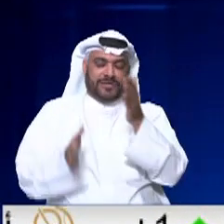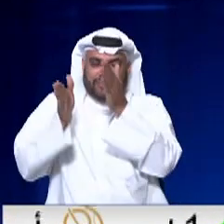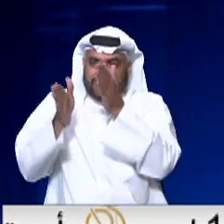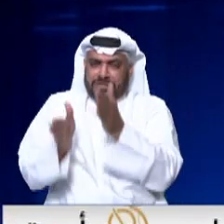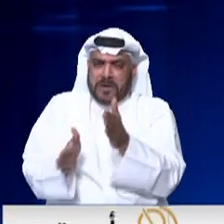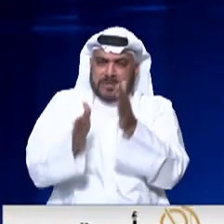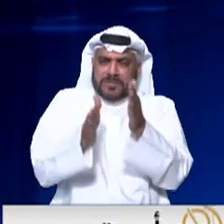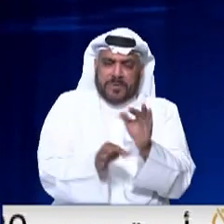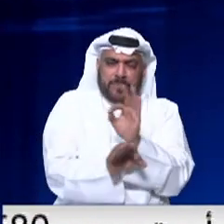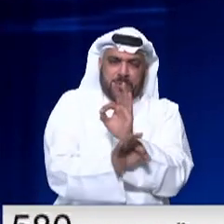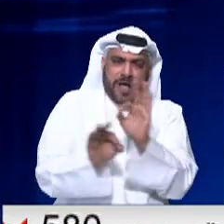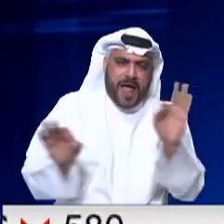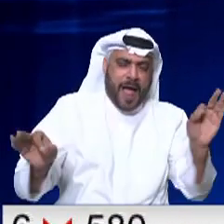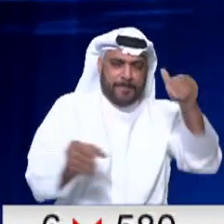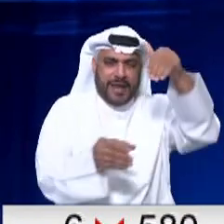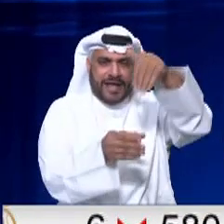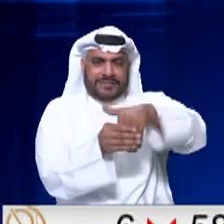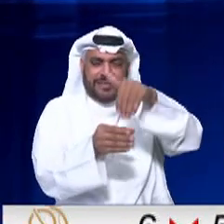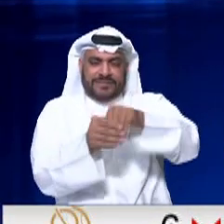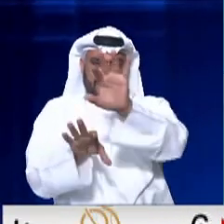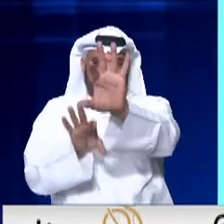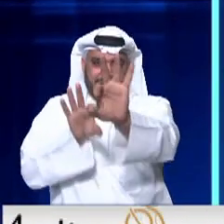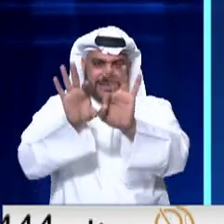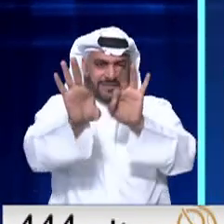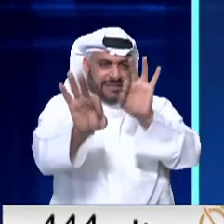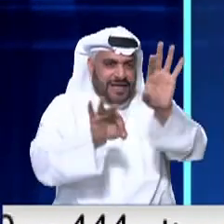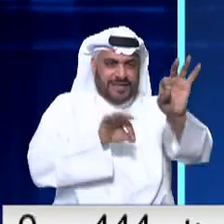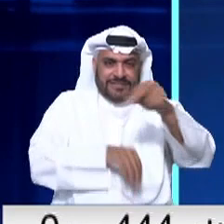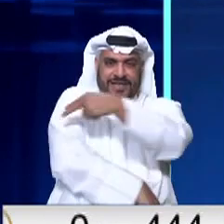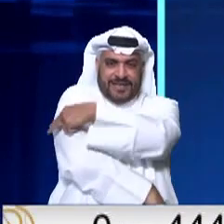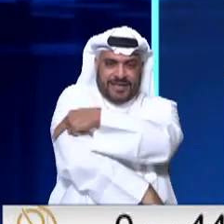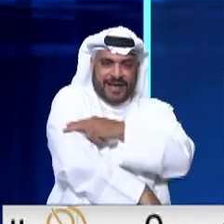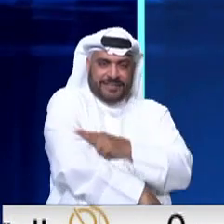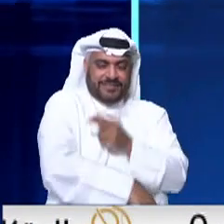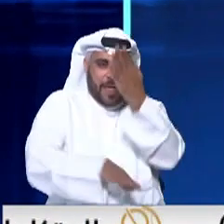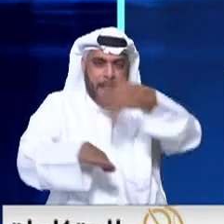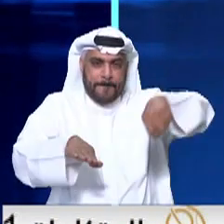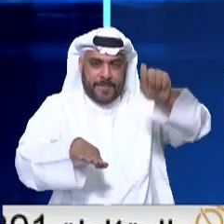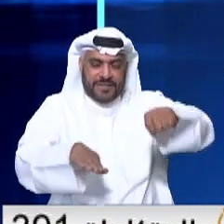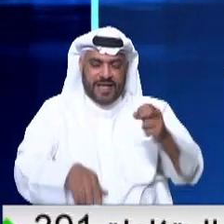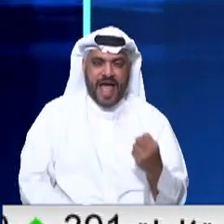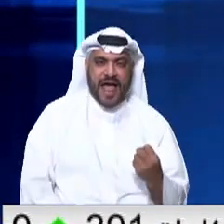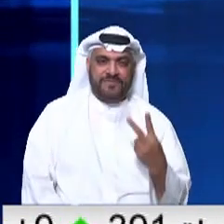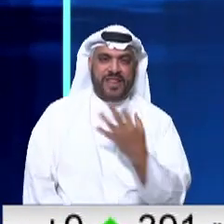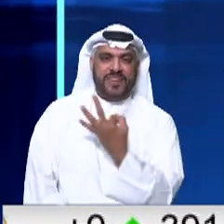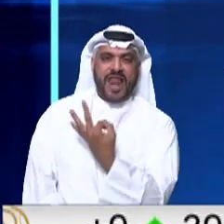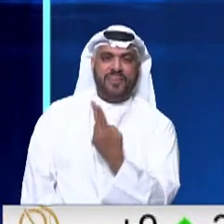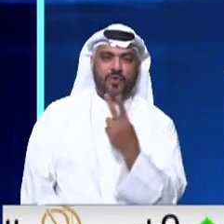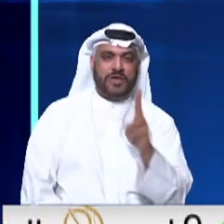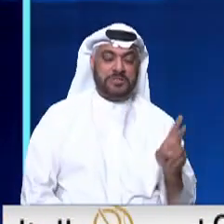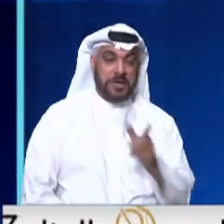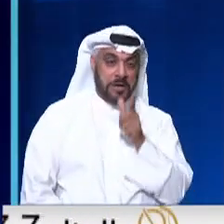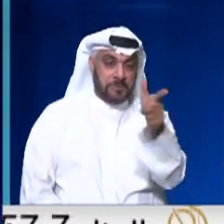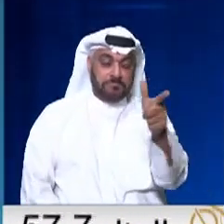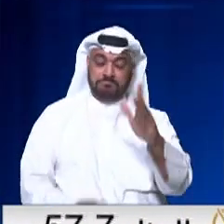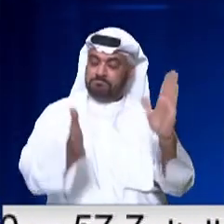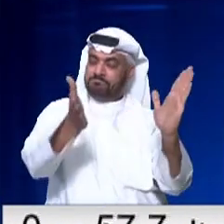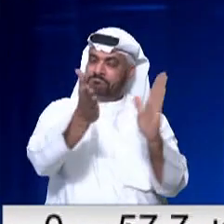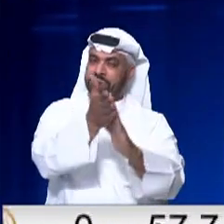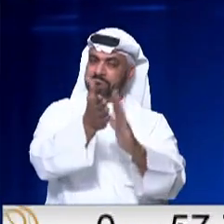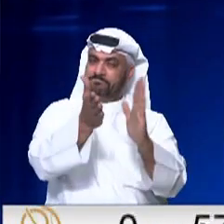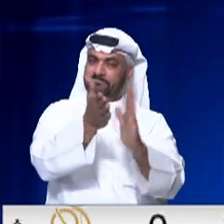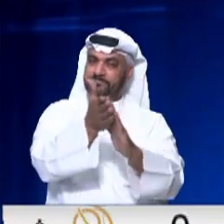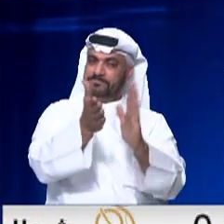من إجراءات العملية الانتخابية لاختيار أعضاء مجلس الأمة 2023، وإنني لأشيد بمشاركة